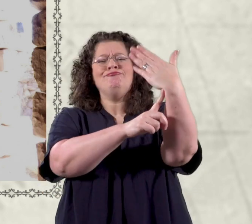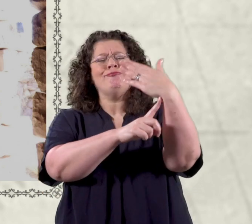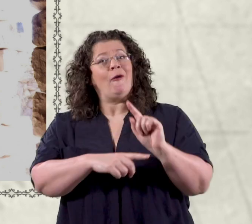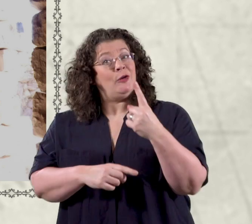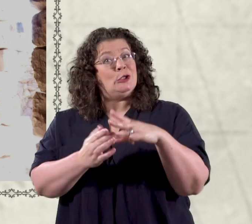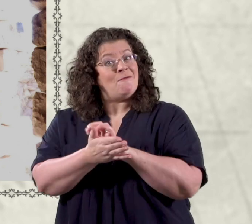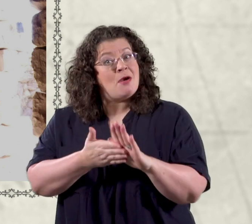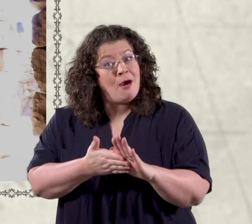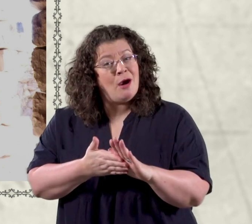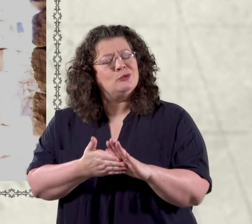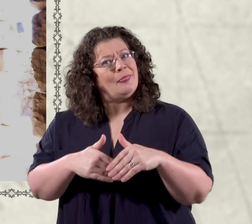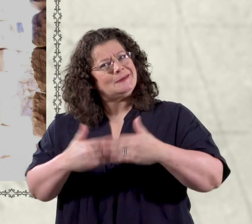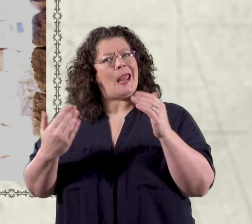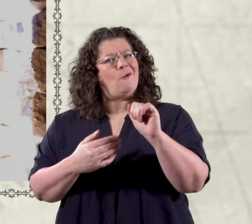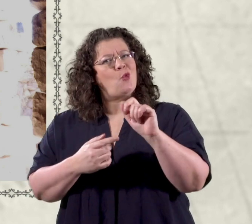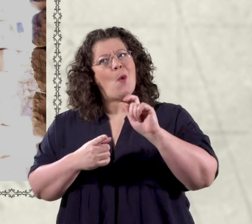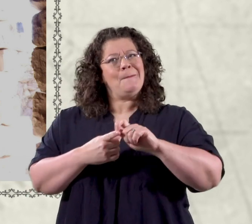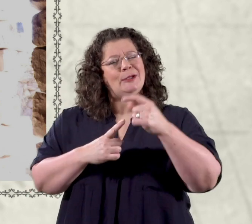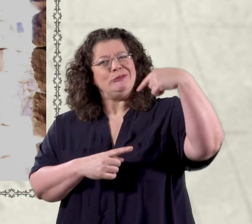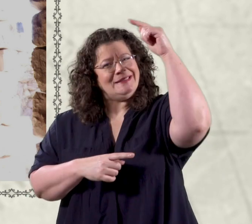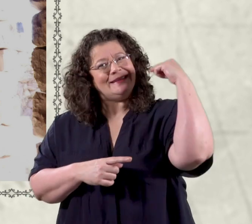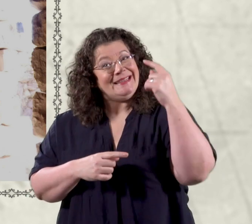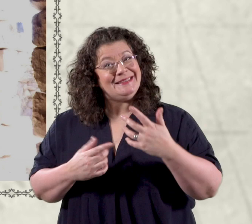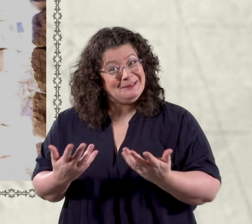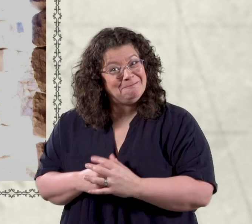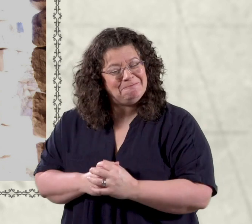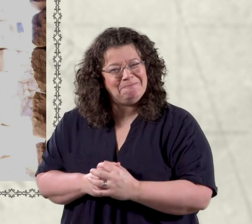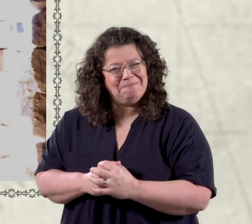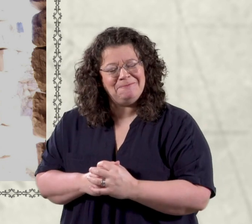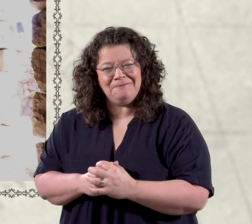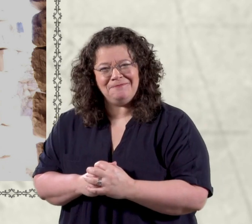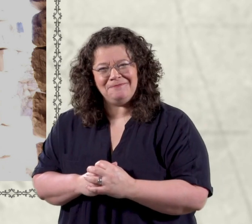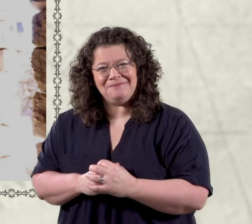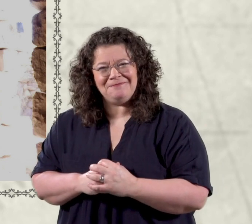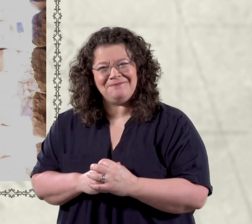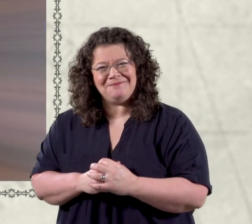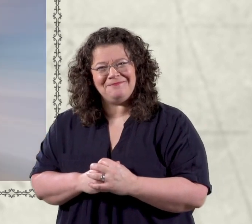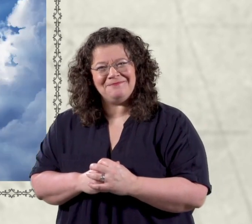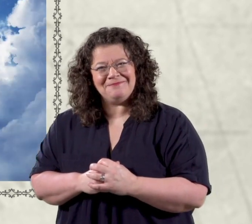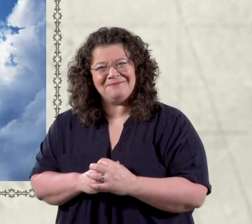fawrth y cyntaf. Ia, diwrnod nawdd sant Cymru.